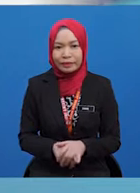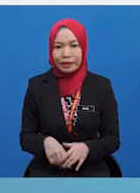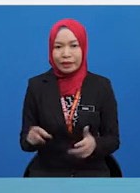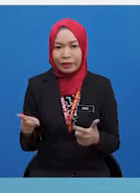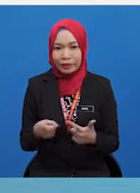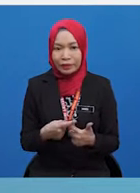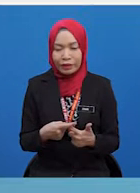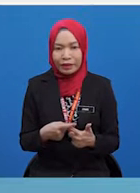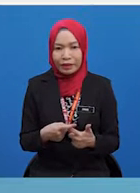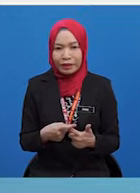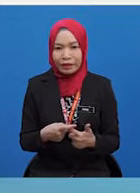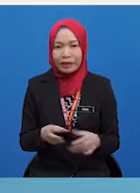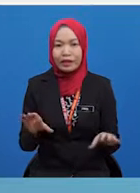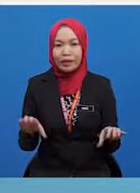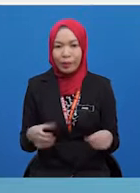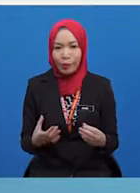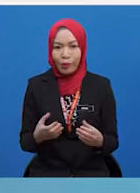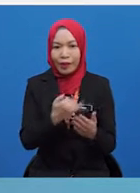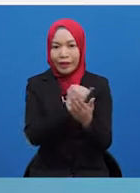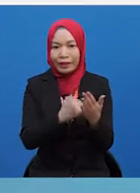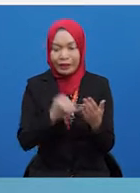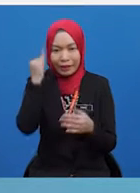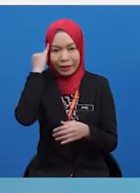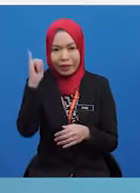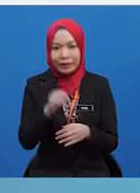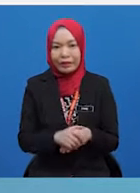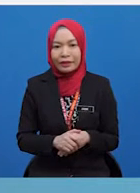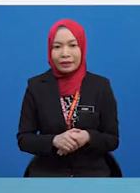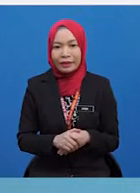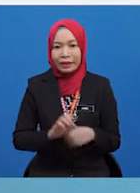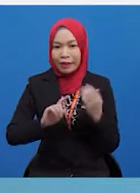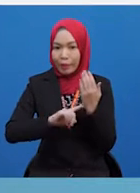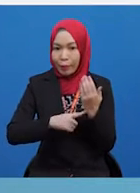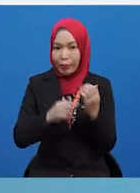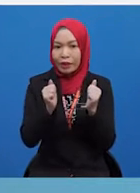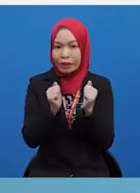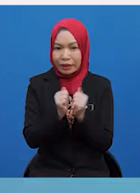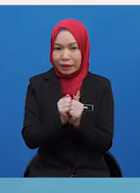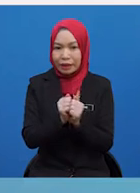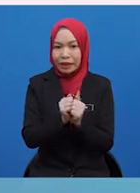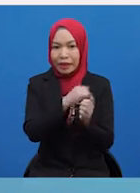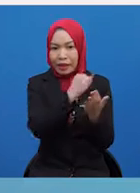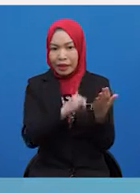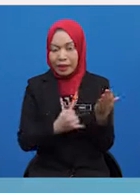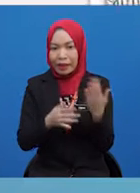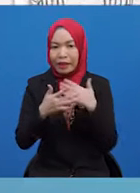Kedua, membuat lakaran idea bermula dengan lakaran